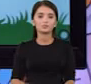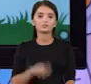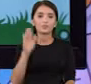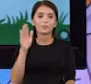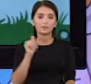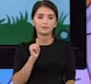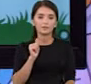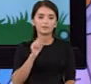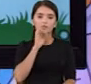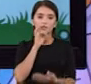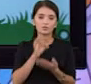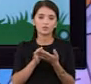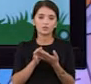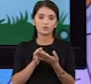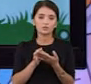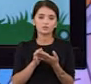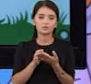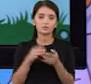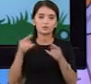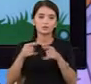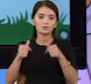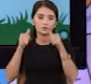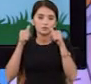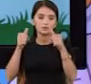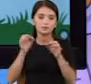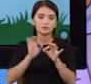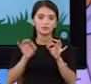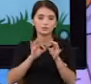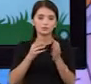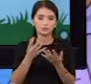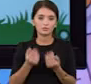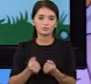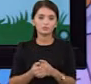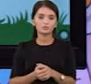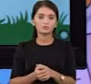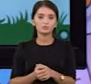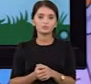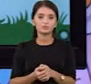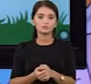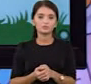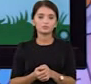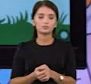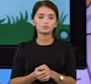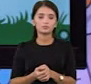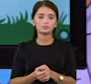Va javoblarni ekran orqali tekshirib ko'ring.